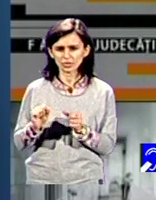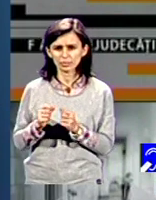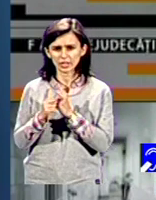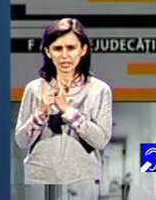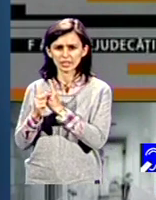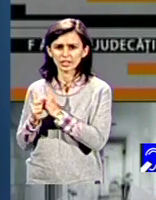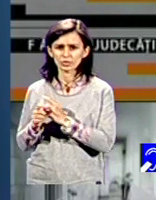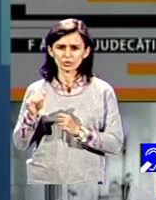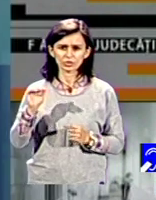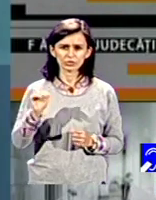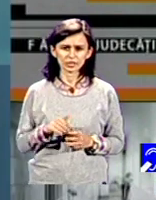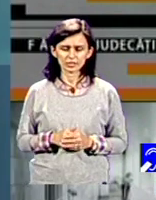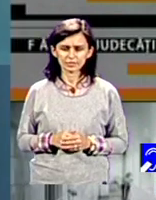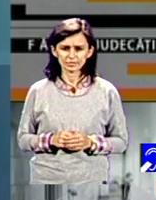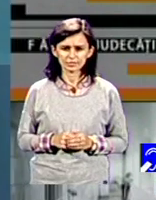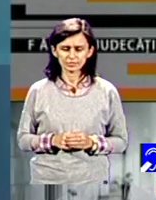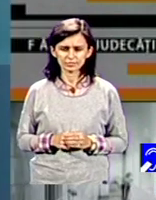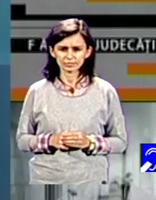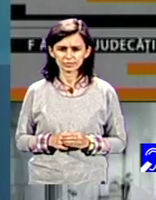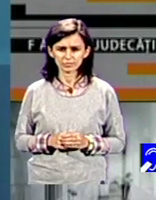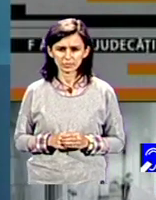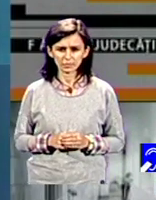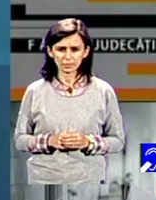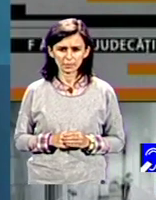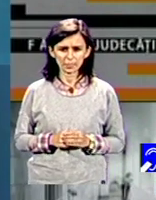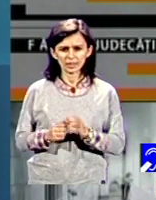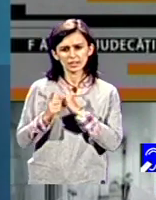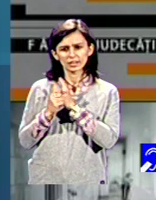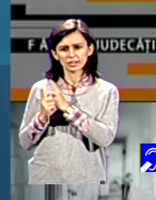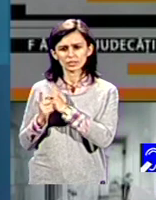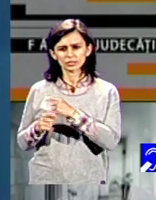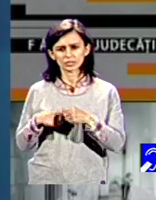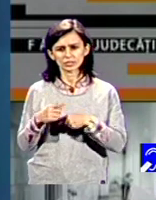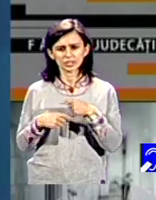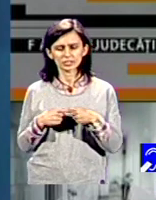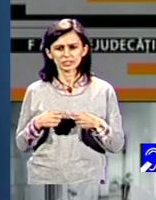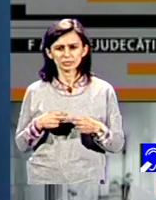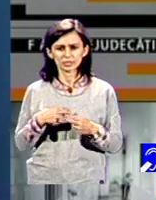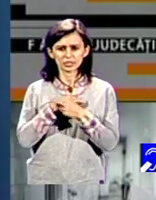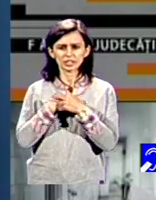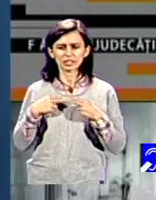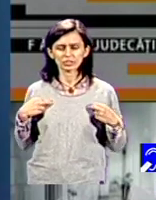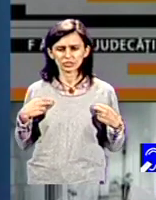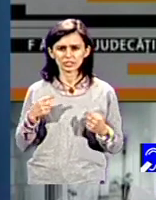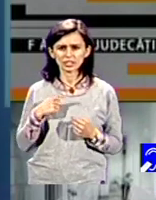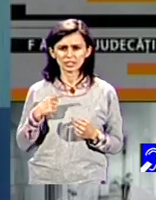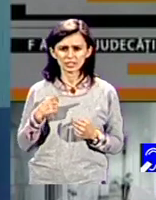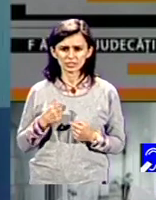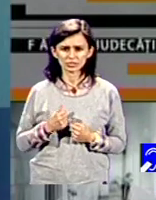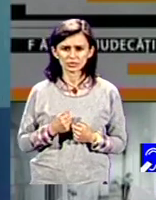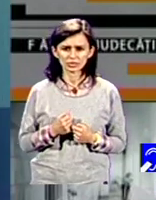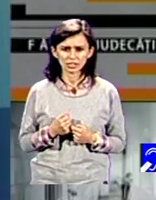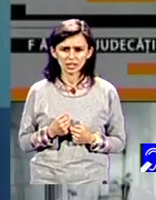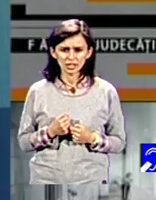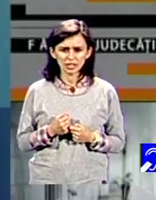trebui cum cum vedeți aceste lucruri trainingurile în sistemul de Justiție a menținut în că au un